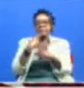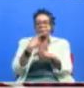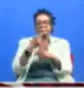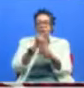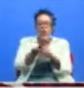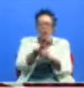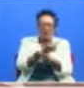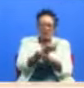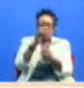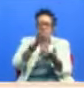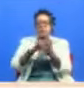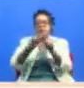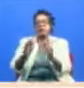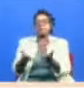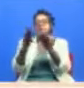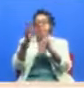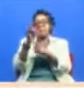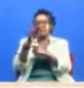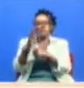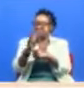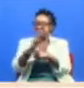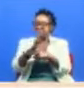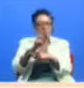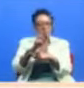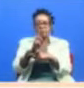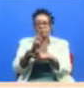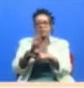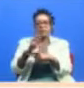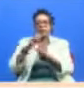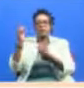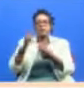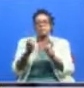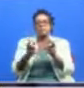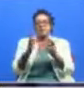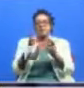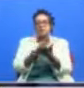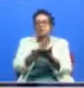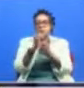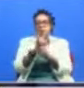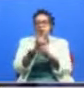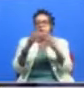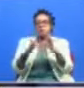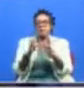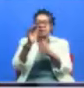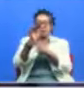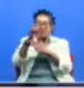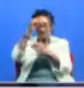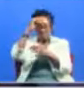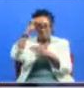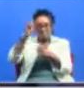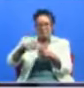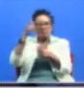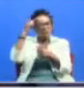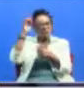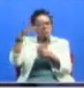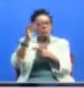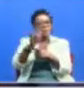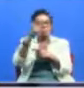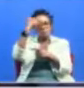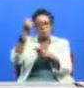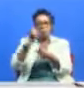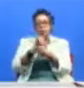kufanya hivyo ndio unafufua KBC. The Kenya Media Sector Working Group is now urging the government to reconsider that directive as it will